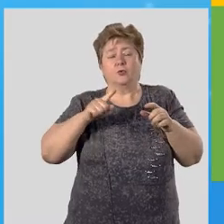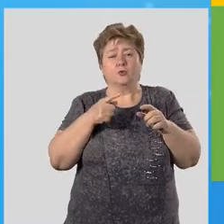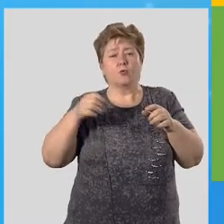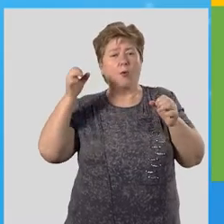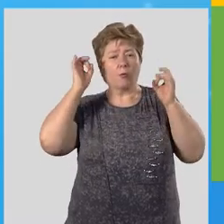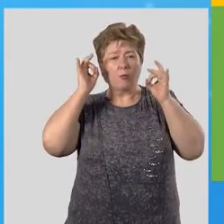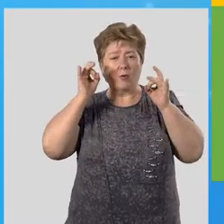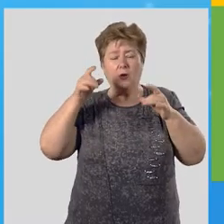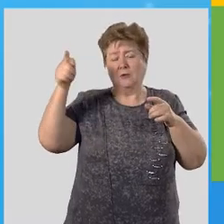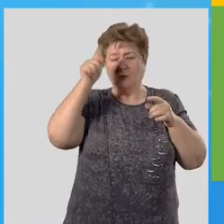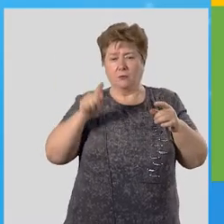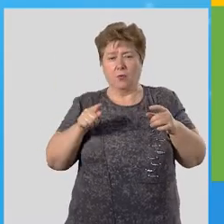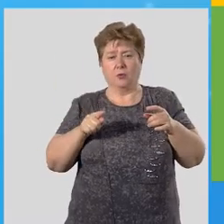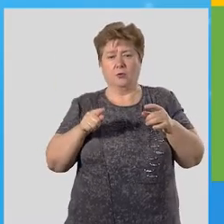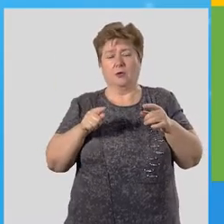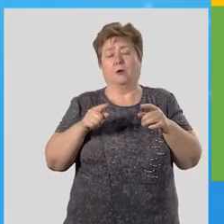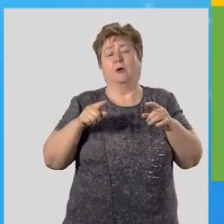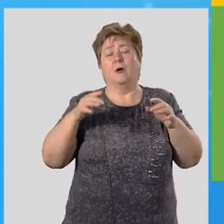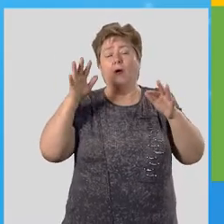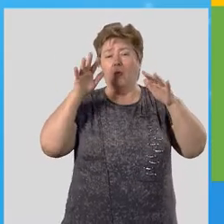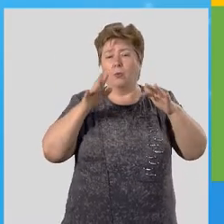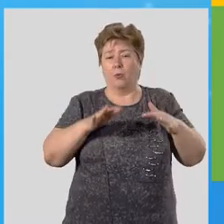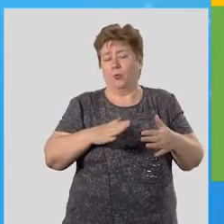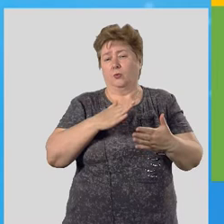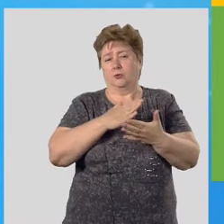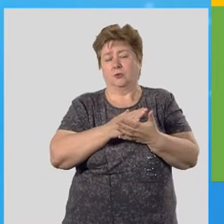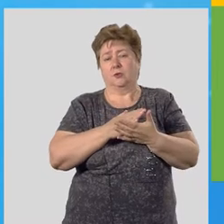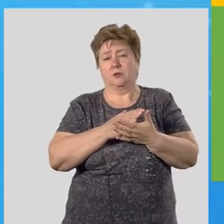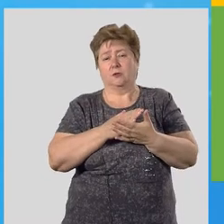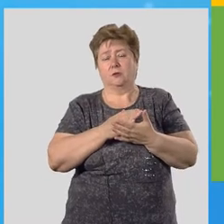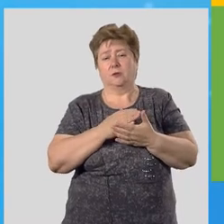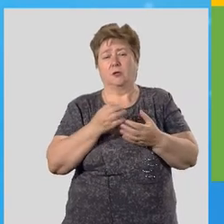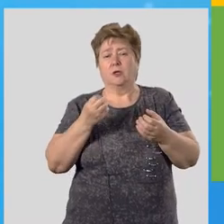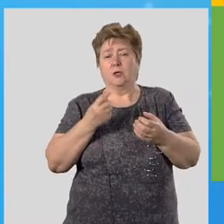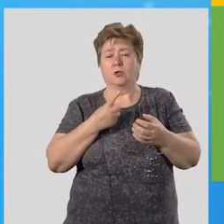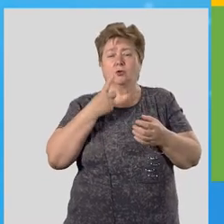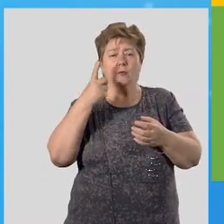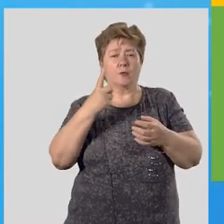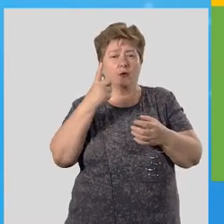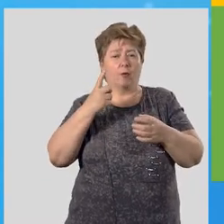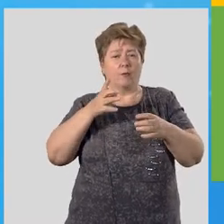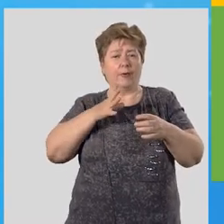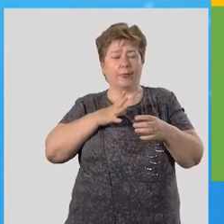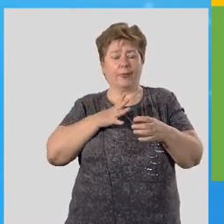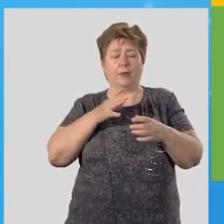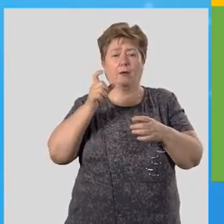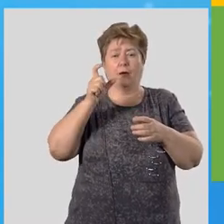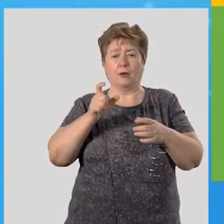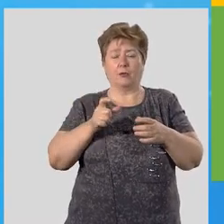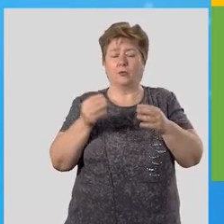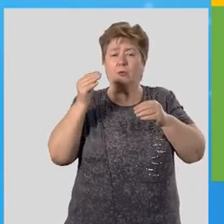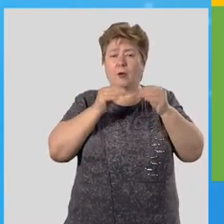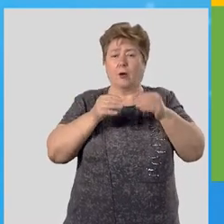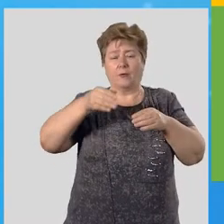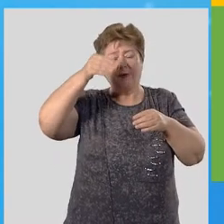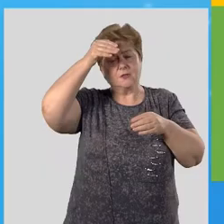гром, сверкает молния, идет дождь? Еще первобытные люди начали